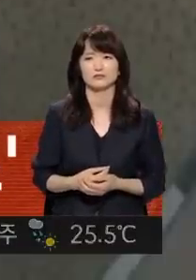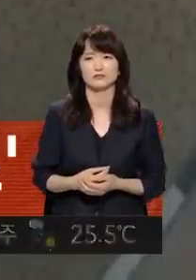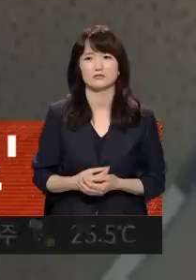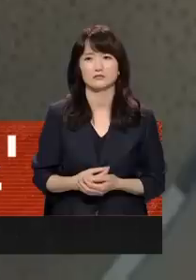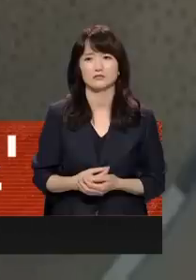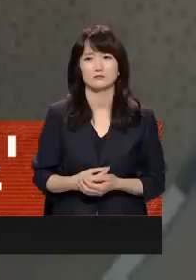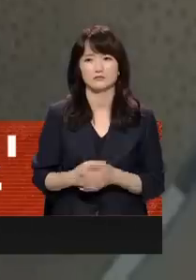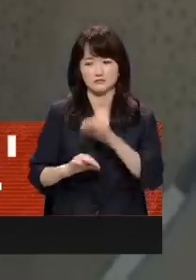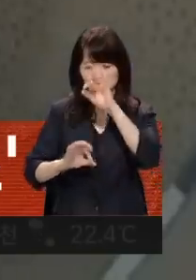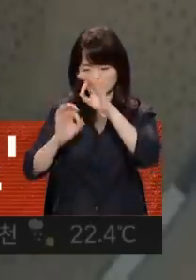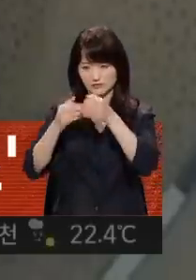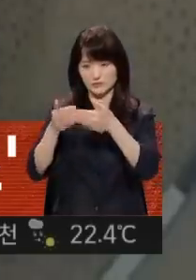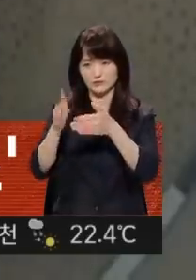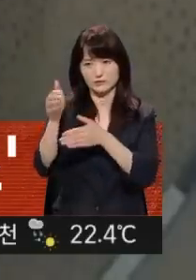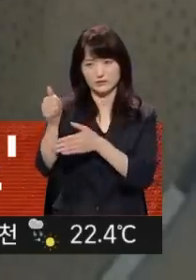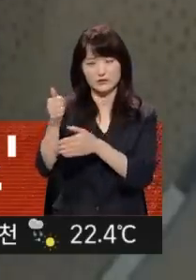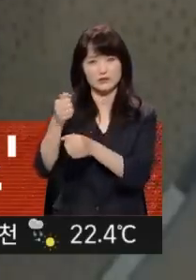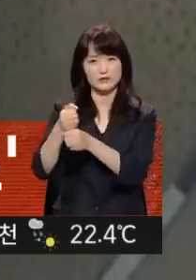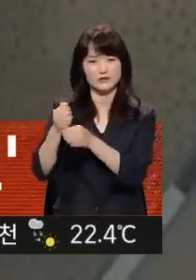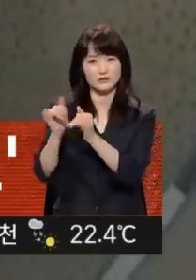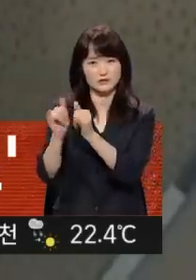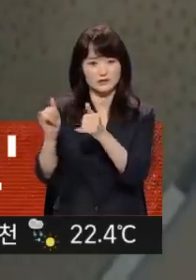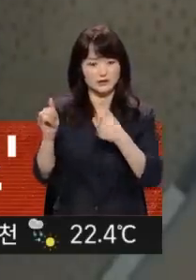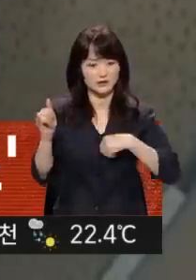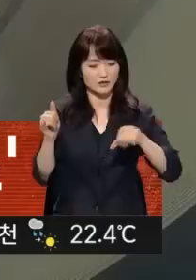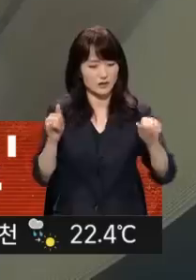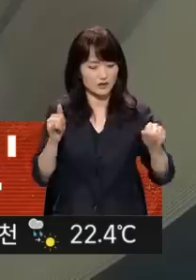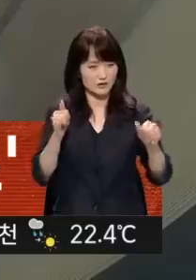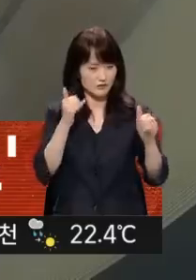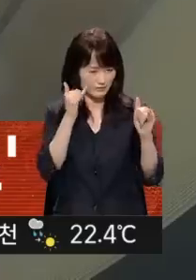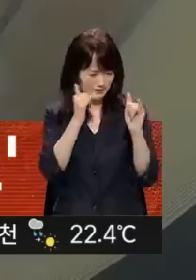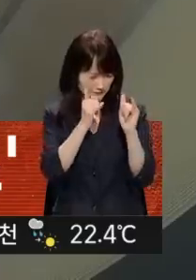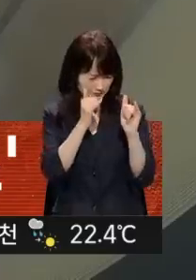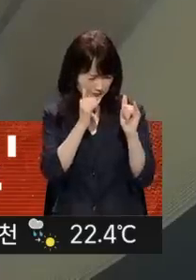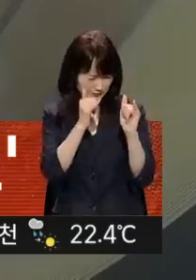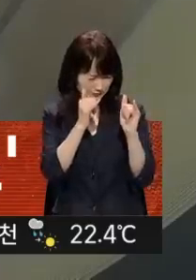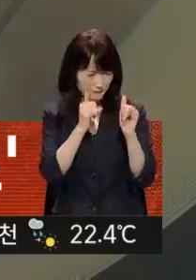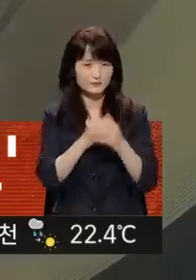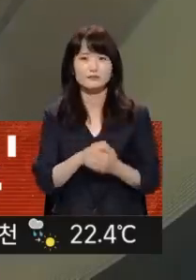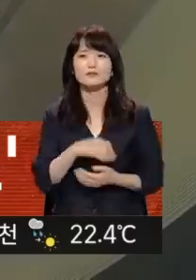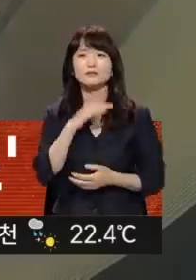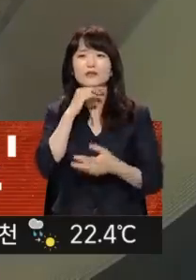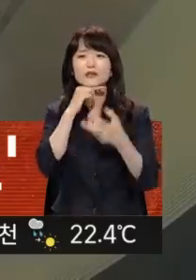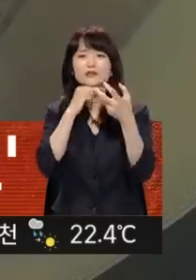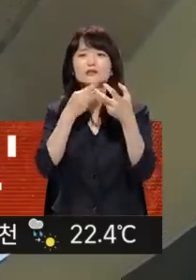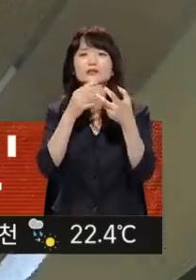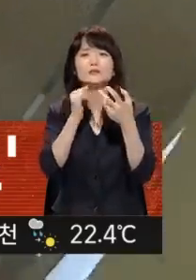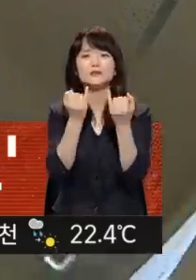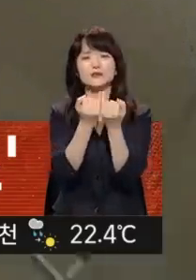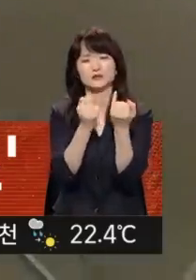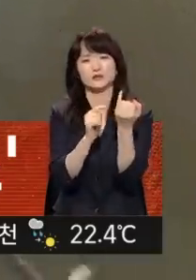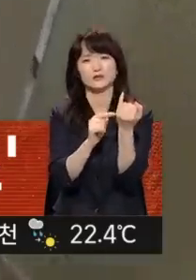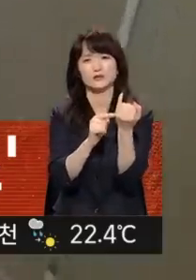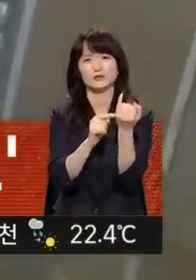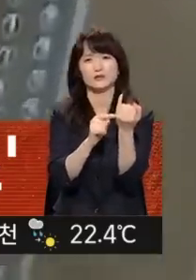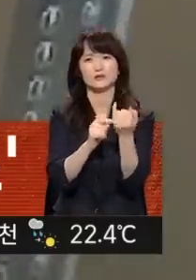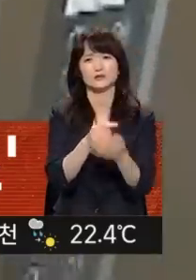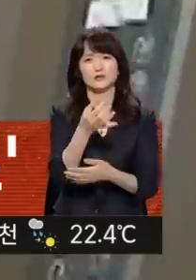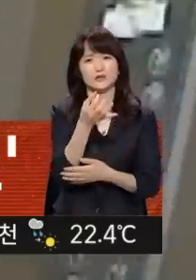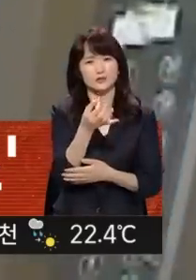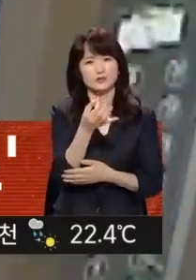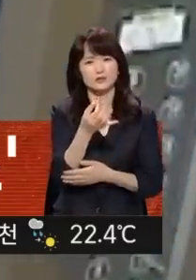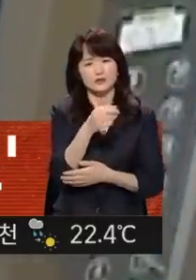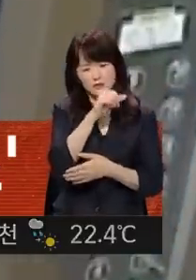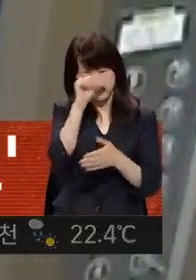제작진이 아드라고 통화를 한 겁니다 그러니까 돈을 잃어버린 분이 70대 여성이신데 이런 평생 모은